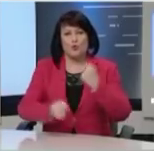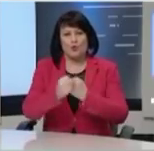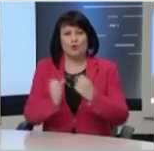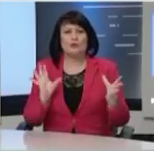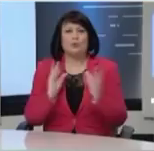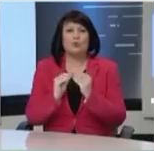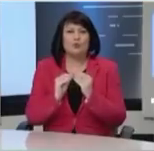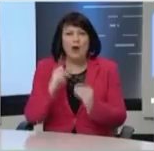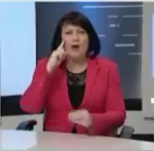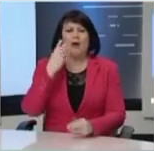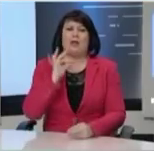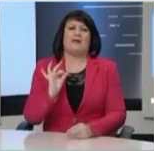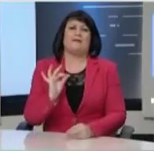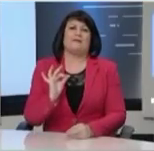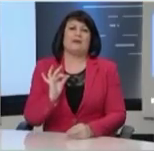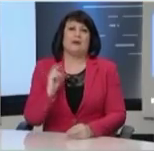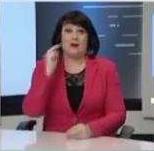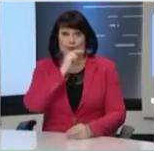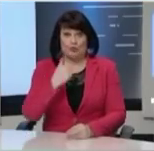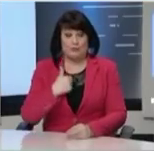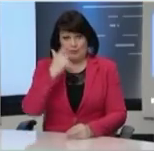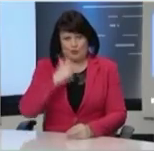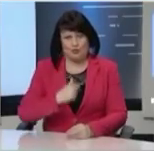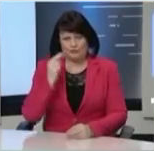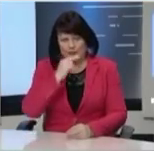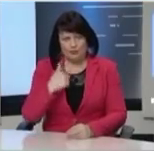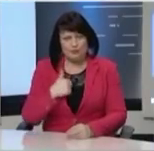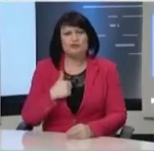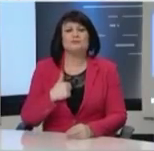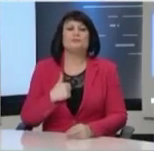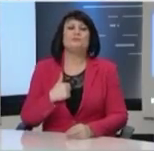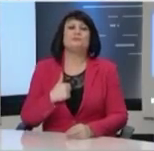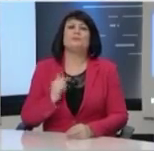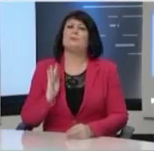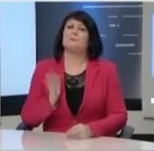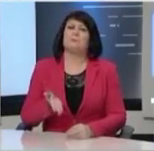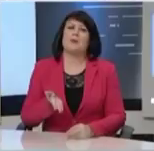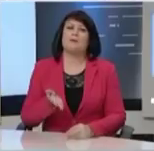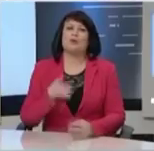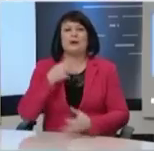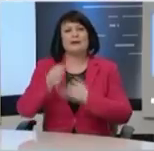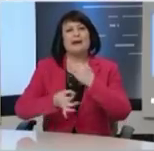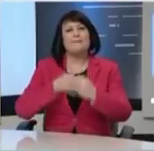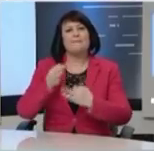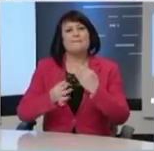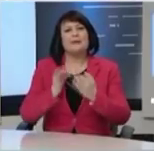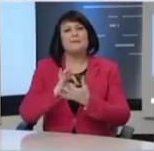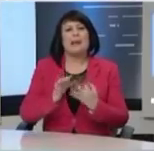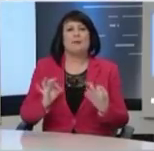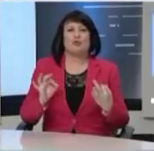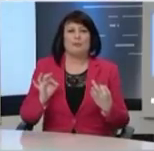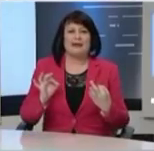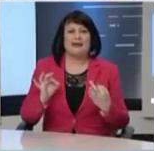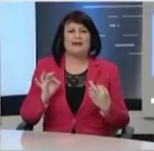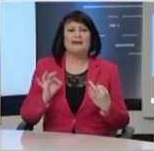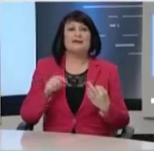υπήρξε άλλοτε ευκαιρία σε πρωθυπουργό της χώρας να έχει τη δυνατότητα να αναφερθεί διεξοδικά